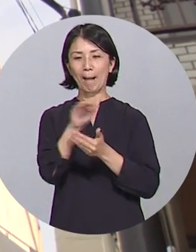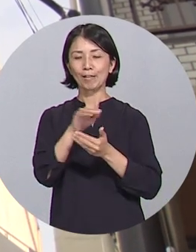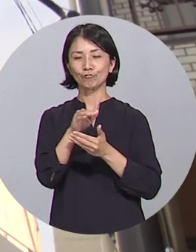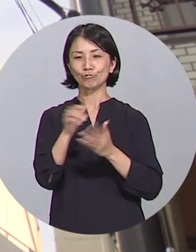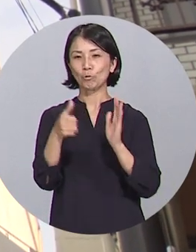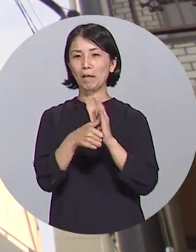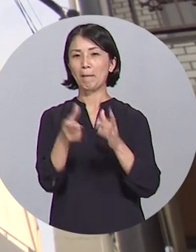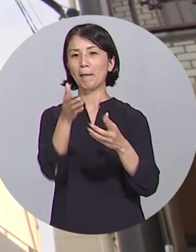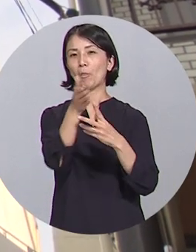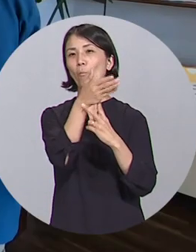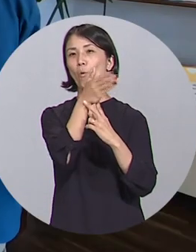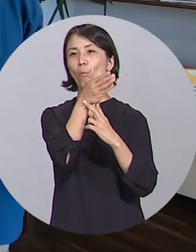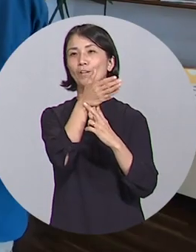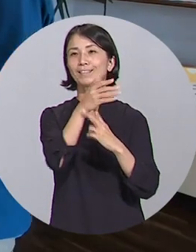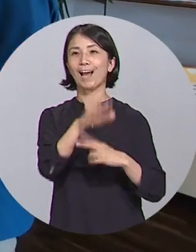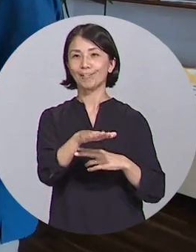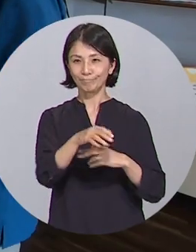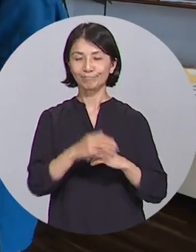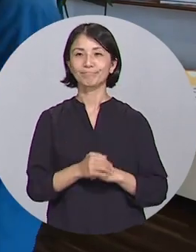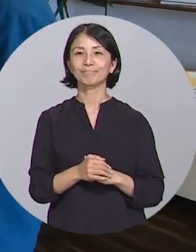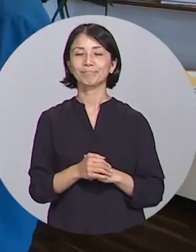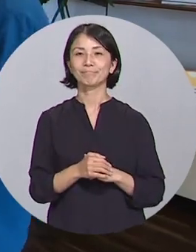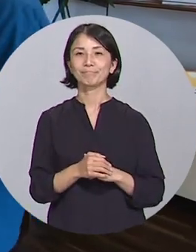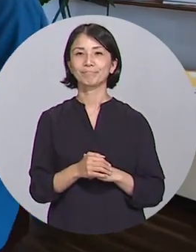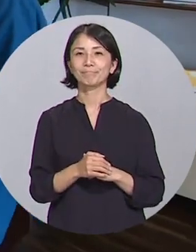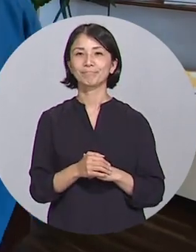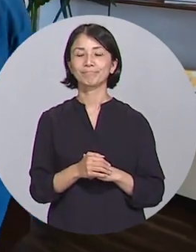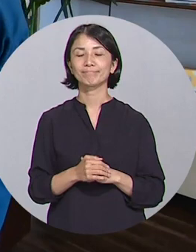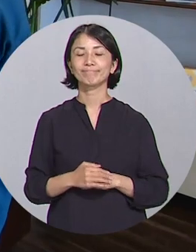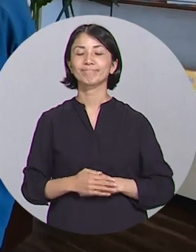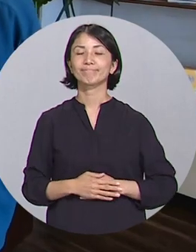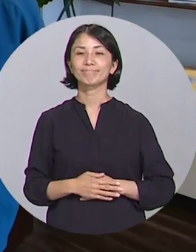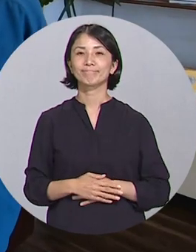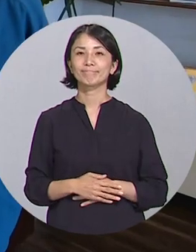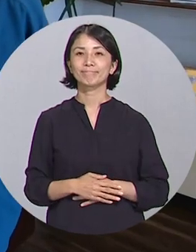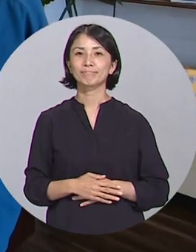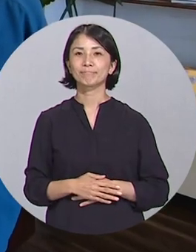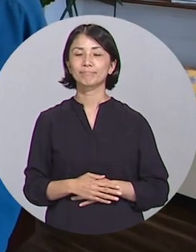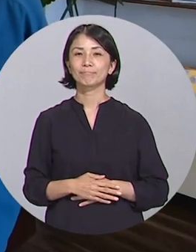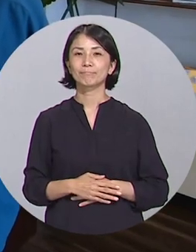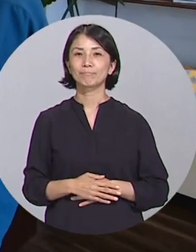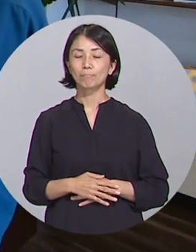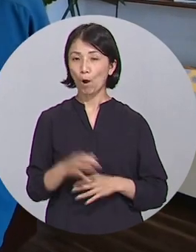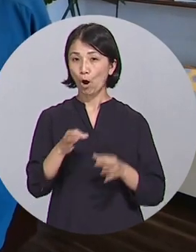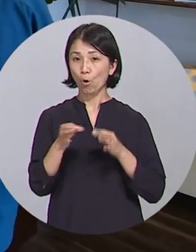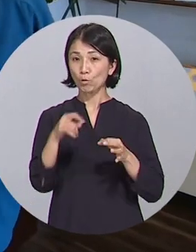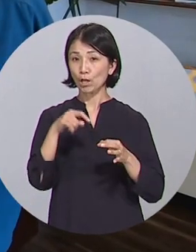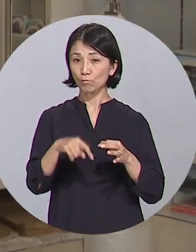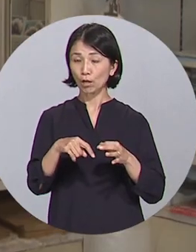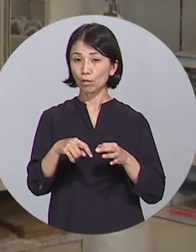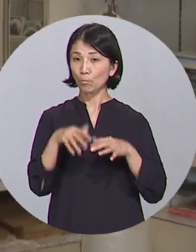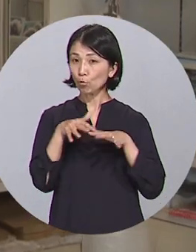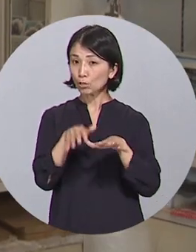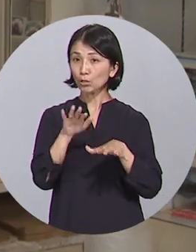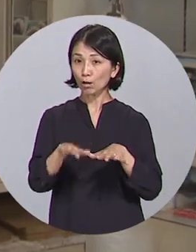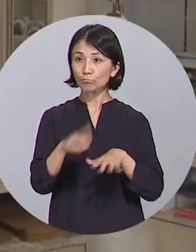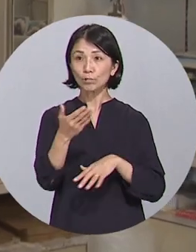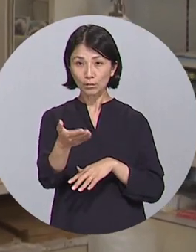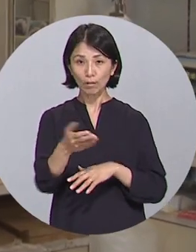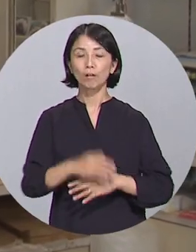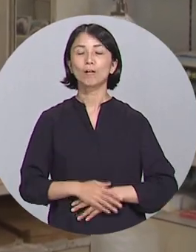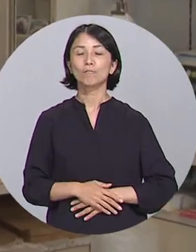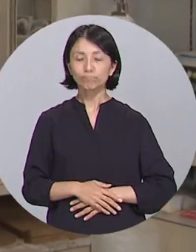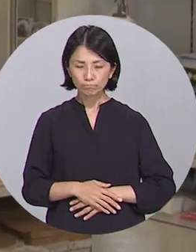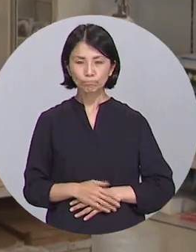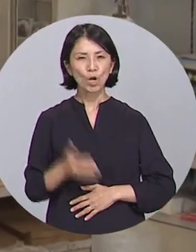が。 伊賀まんじゅうについてまずちょっと伺いたいんですが、結構お店でもよく出る商品なんですか？ そうです